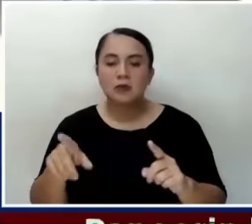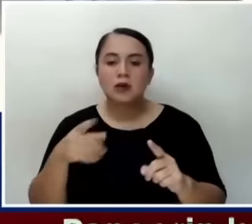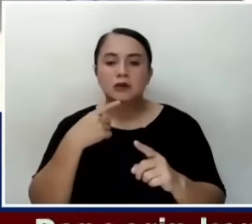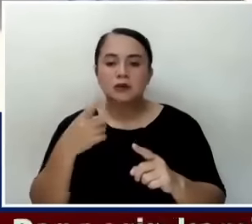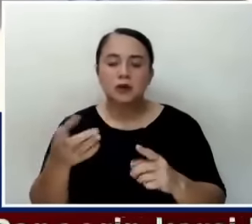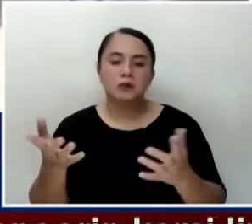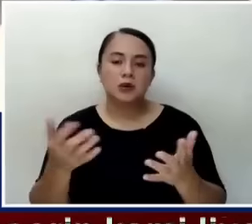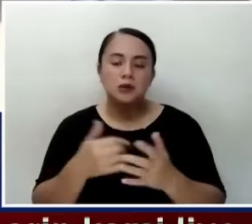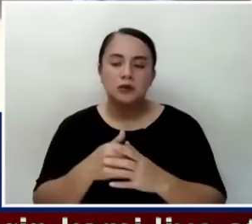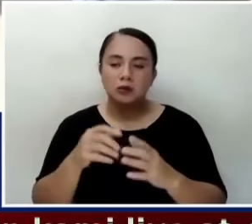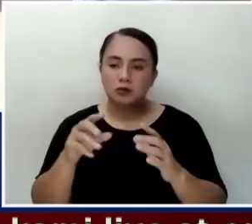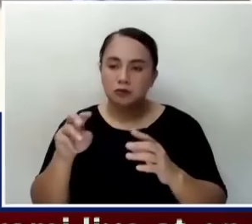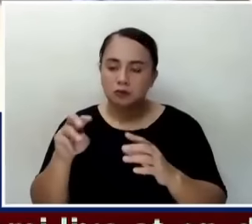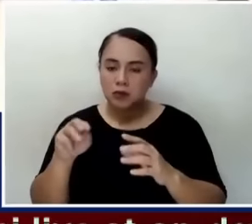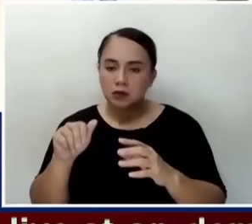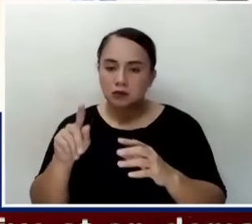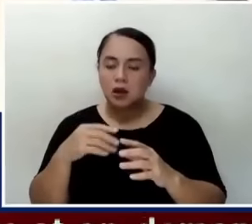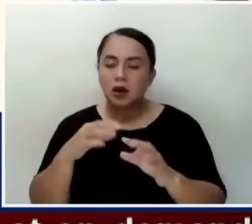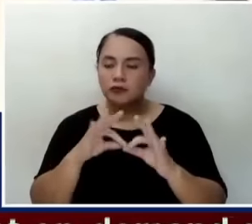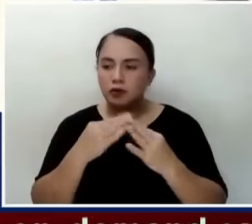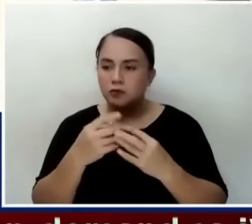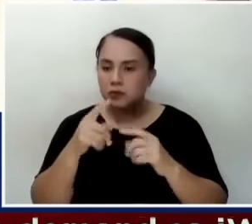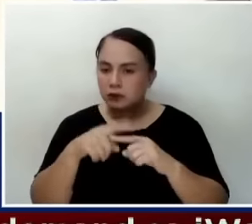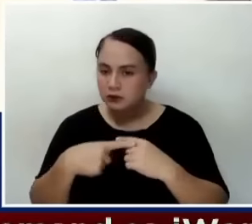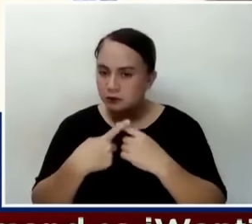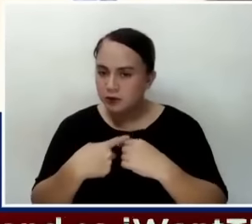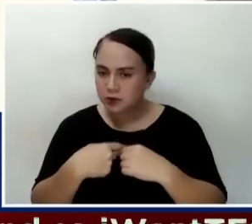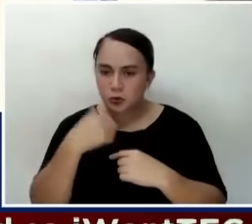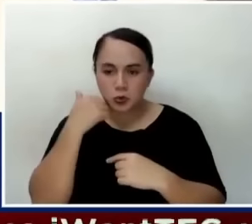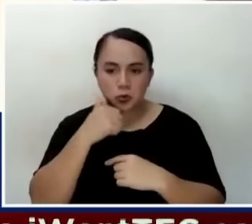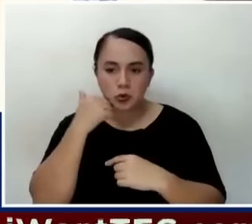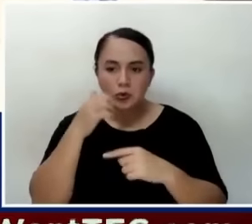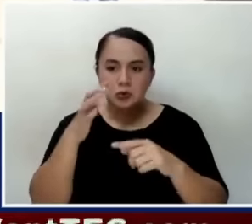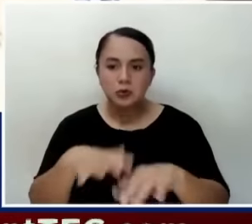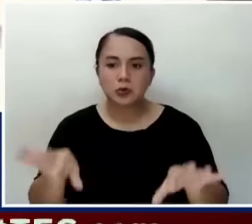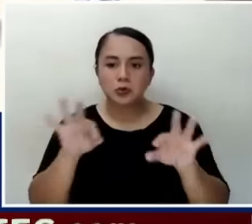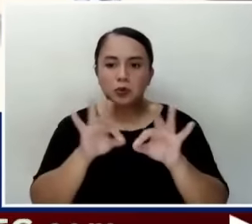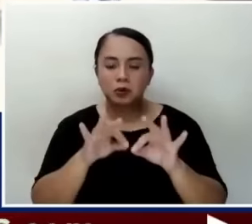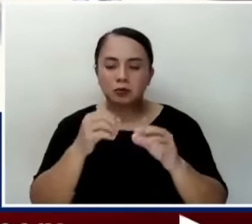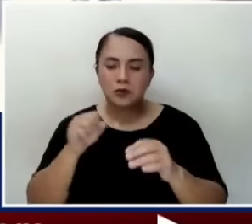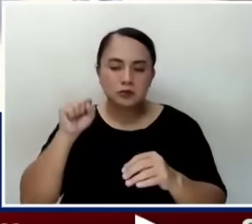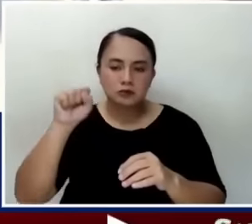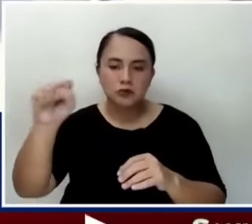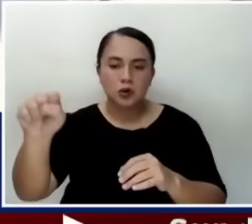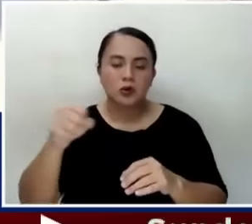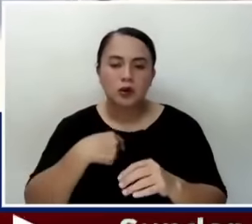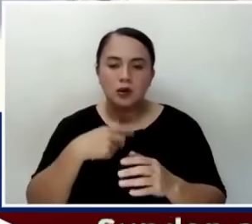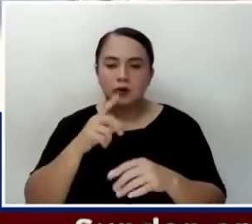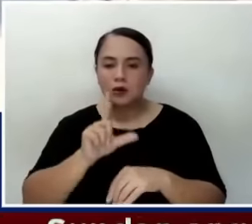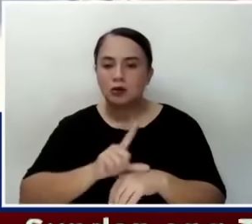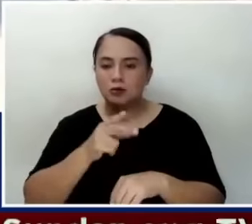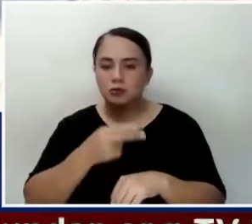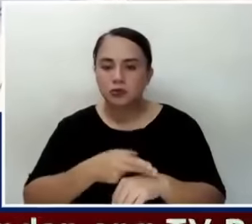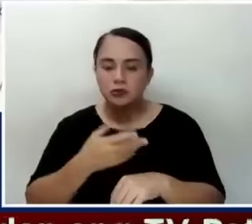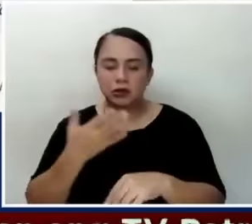manibela, may mga pamilyang umaasa sa kanila araw-araw kaya importanteng maipaglaban ang hanabuhay na alam